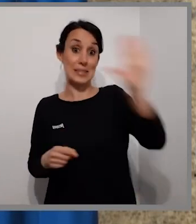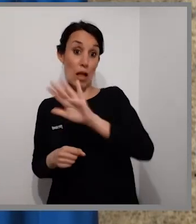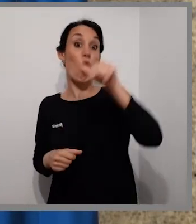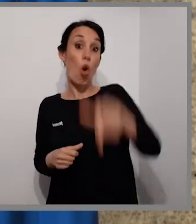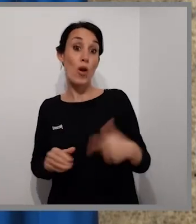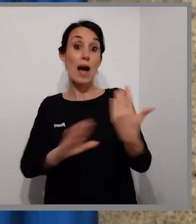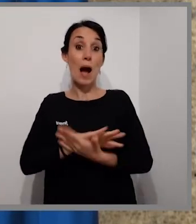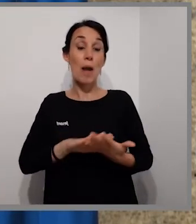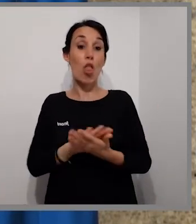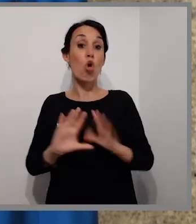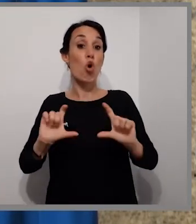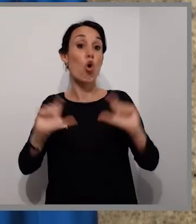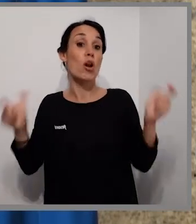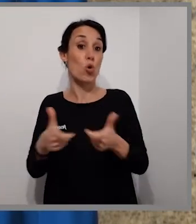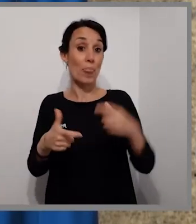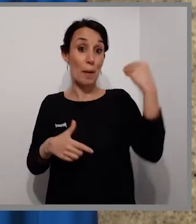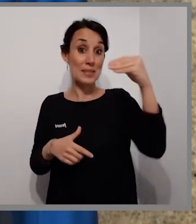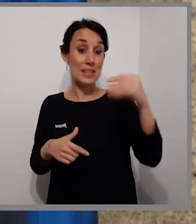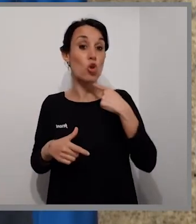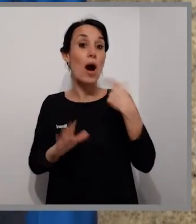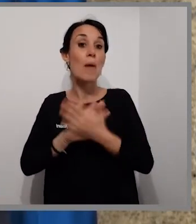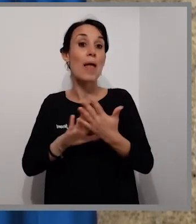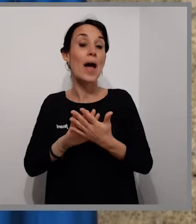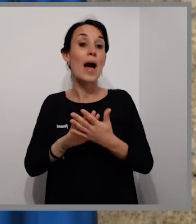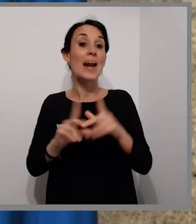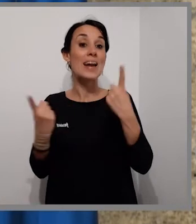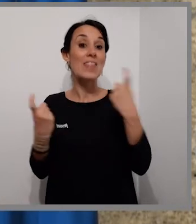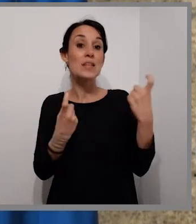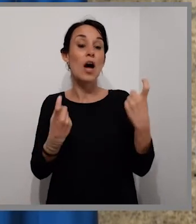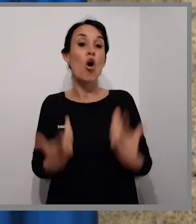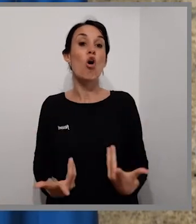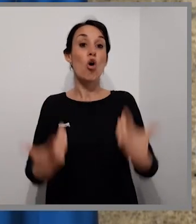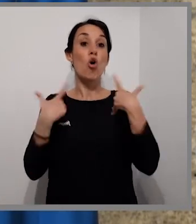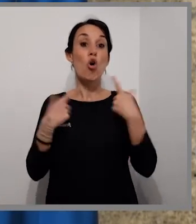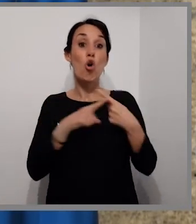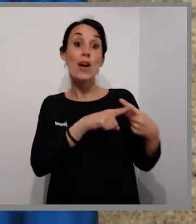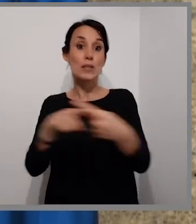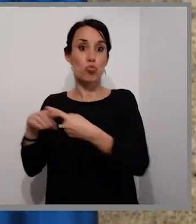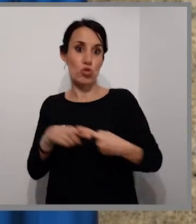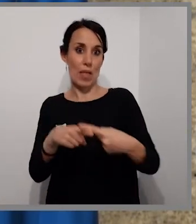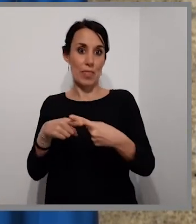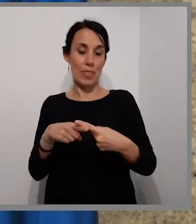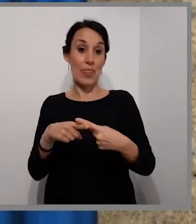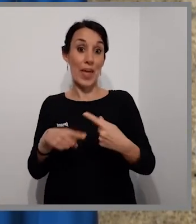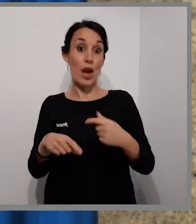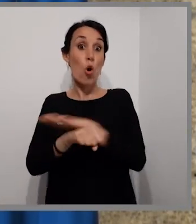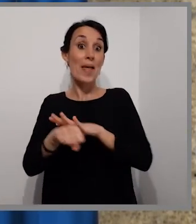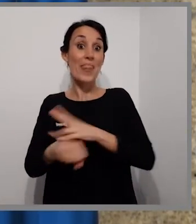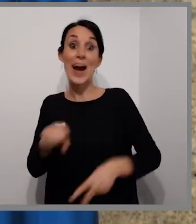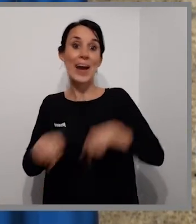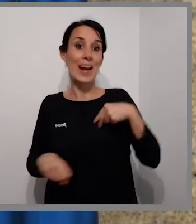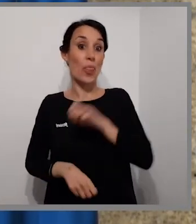això, avui, quan estàvem parlant en la conferència de presidents, jo parlava de la necessitat de la corresponsabilitat en la governança general de